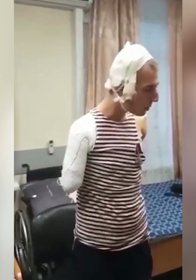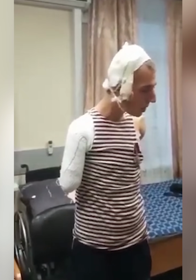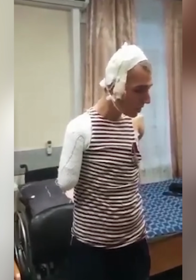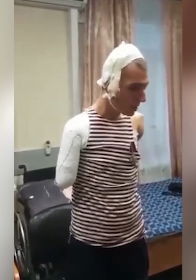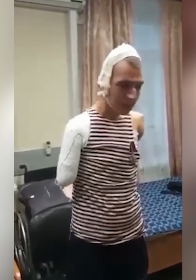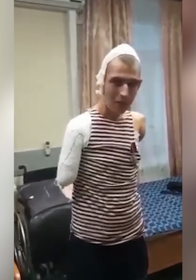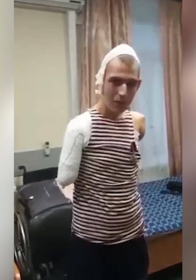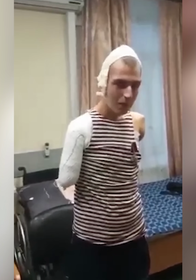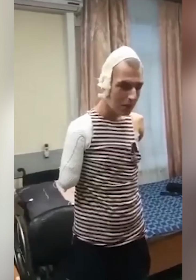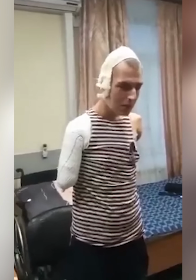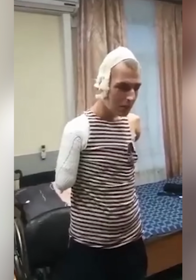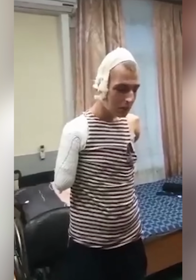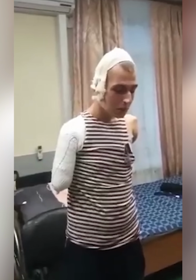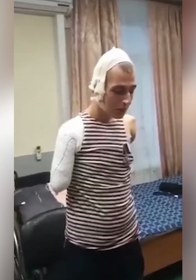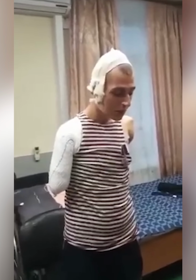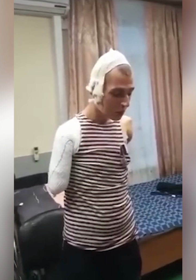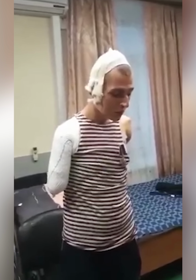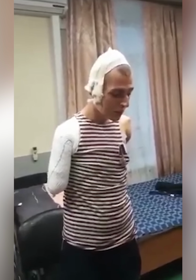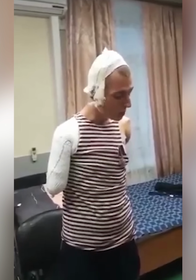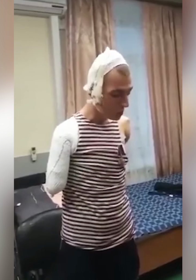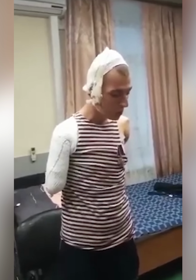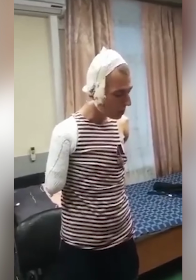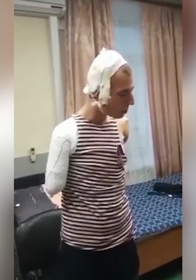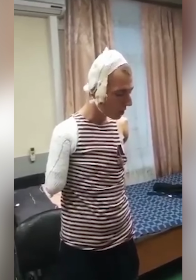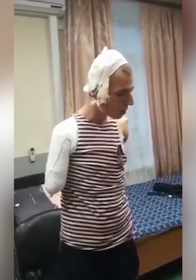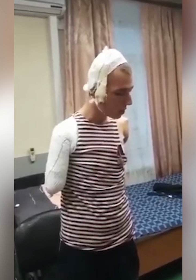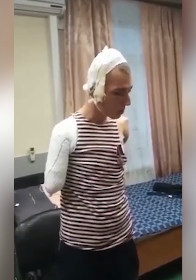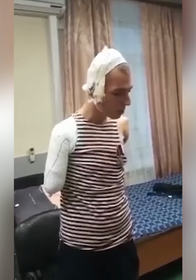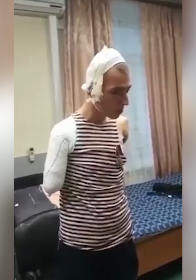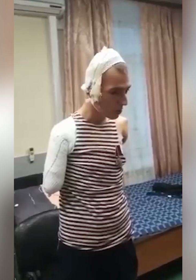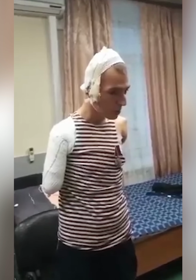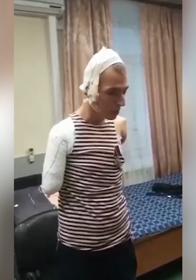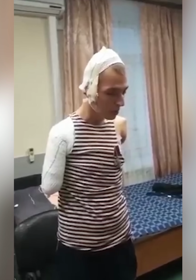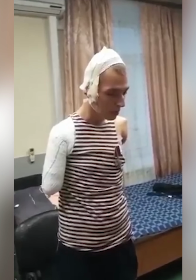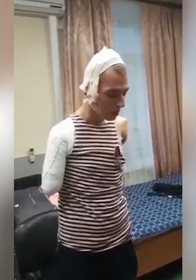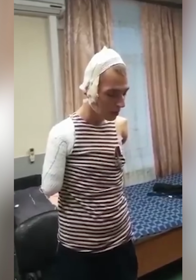Побывали мы все в таких местах, что потом страшно потом